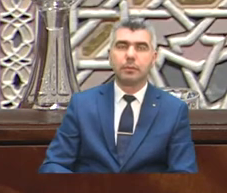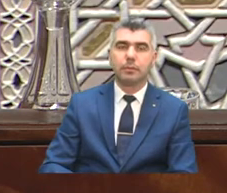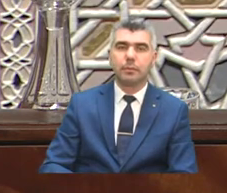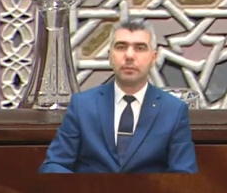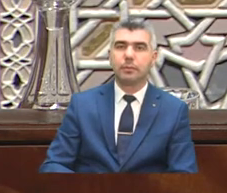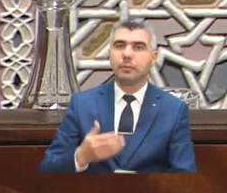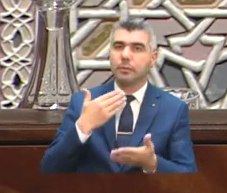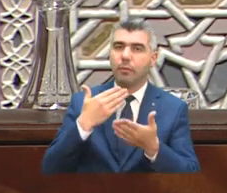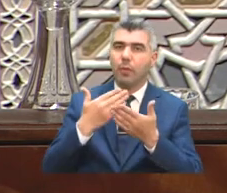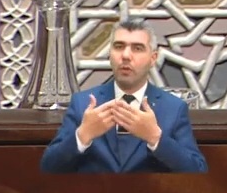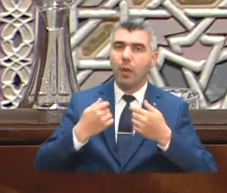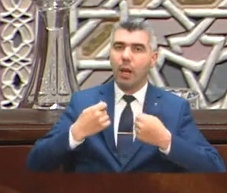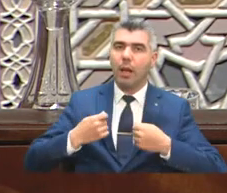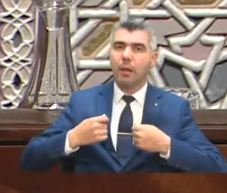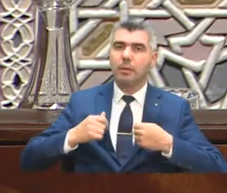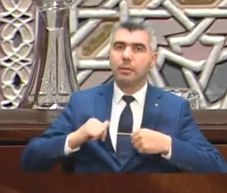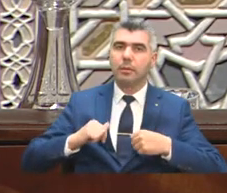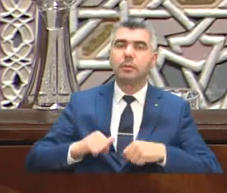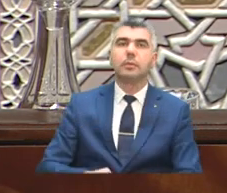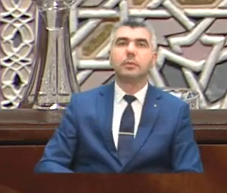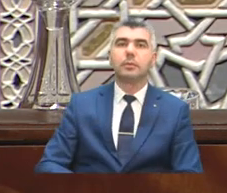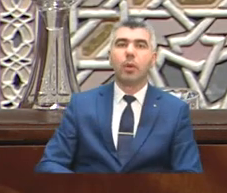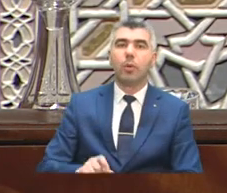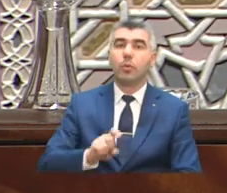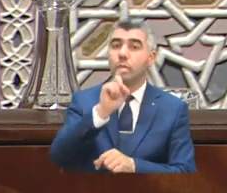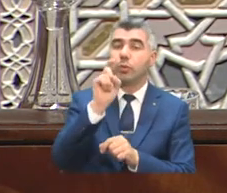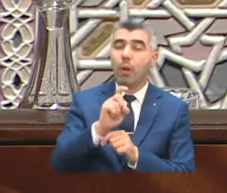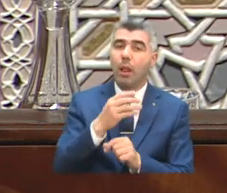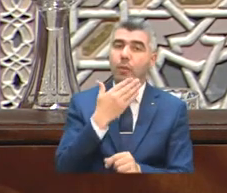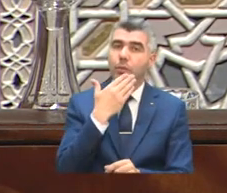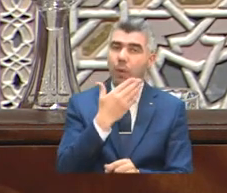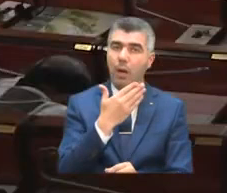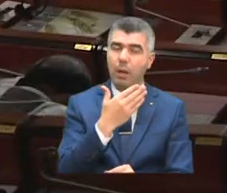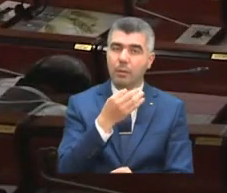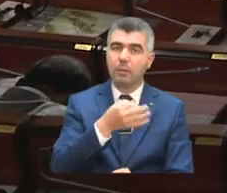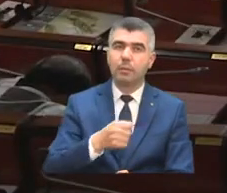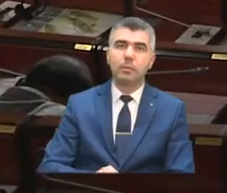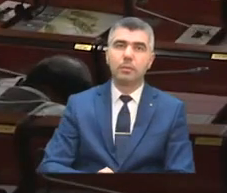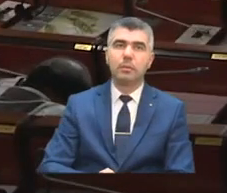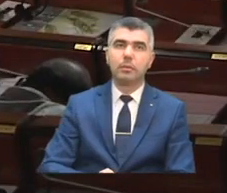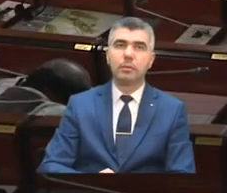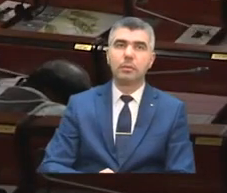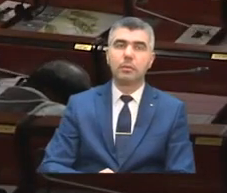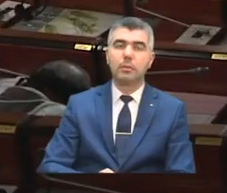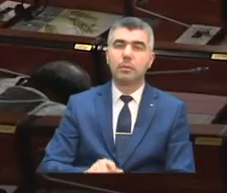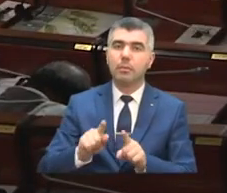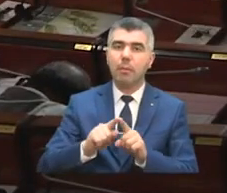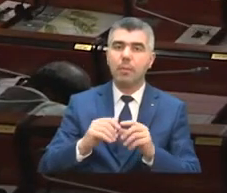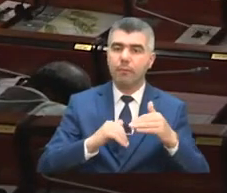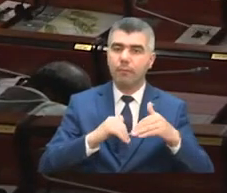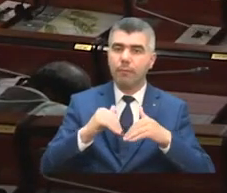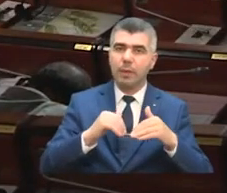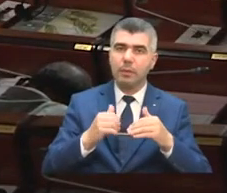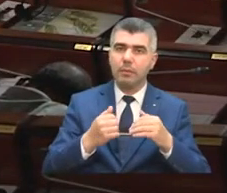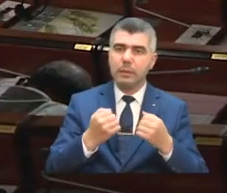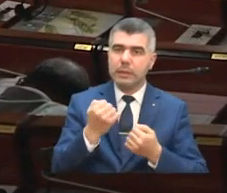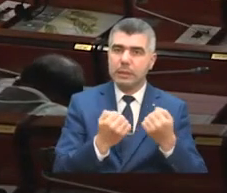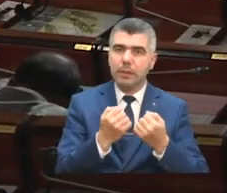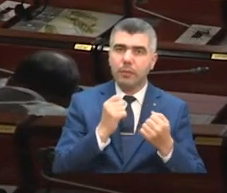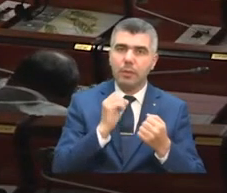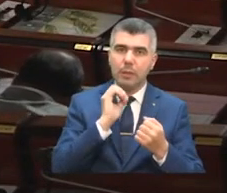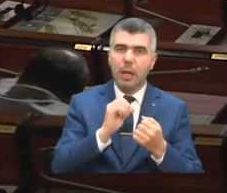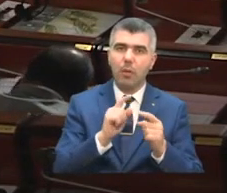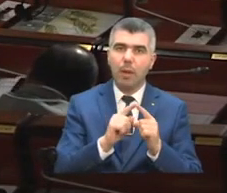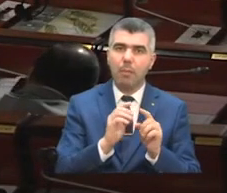شكرا سيد الرئيس. سيد النائب المحترم، على هذا السؤال اللي تتعلق بنقولوا النقل السري او الغير مرخص،